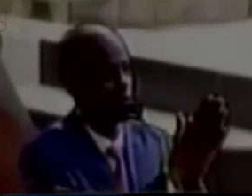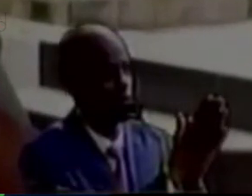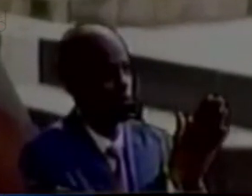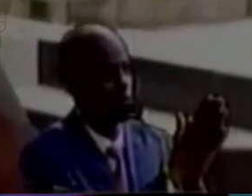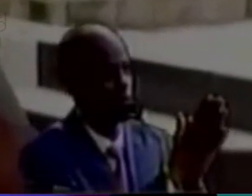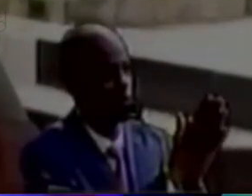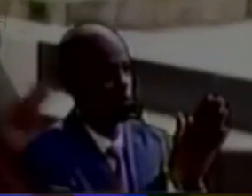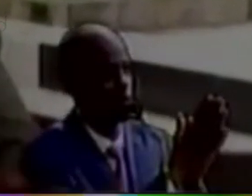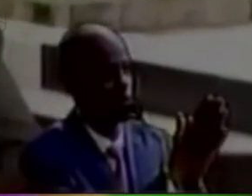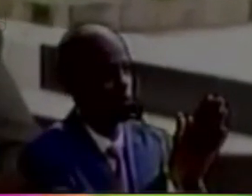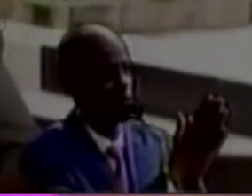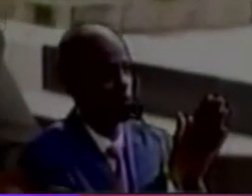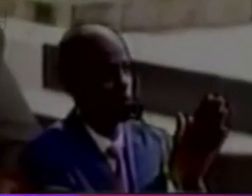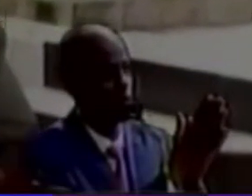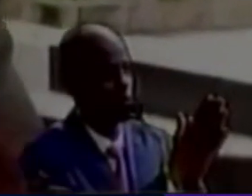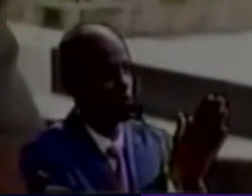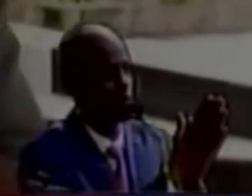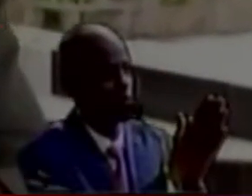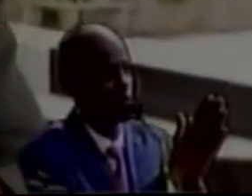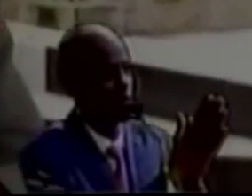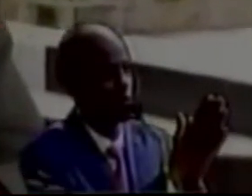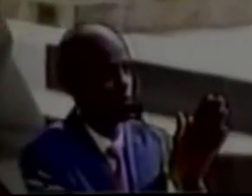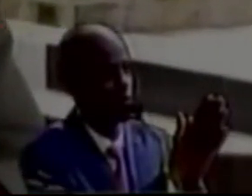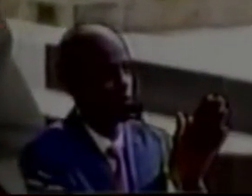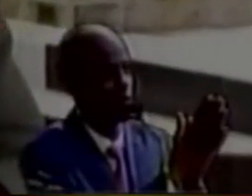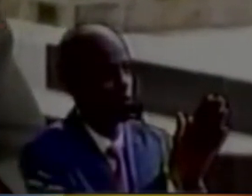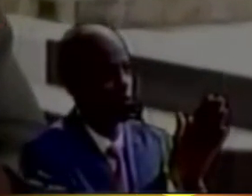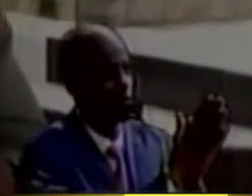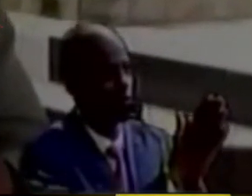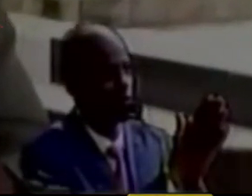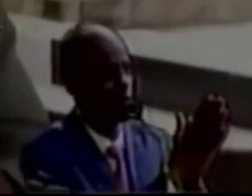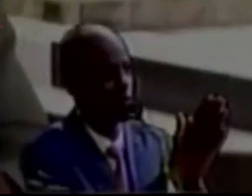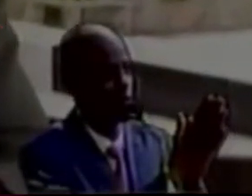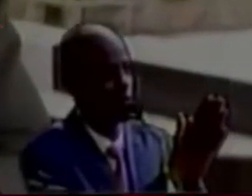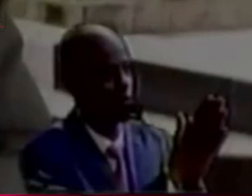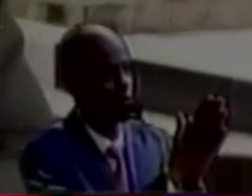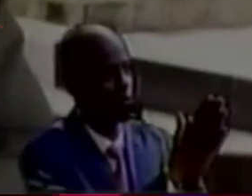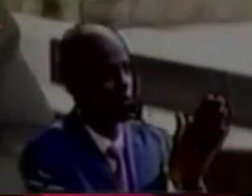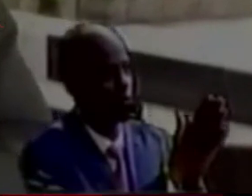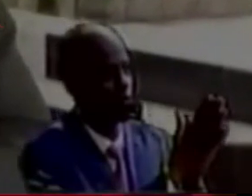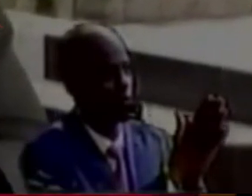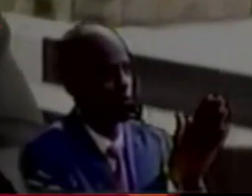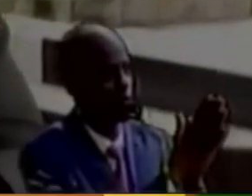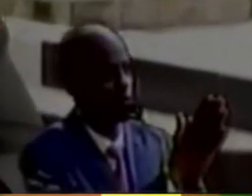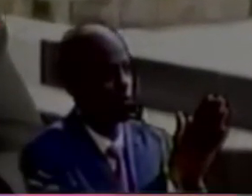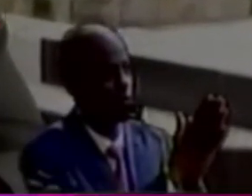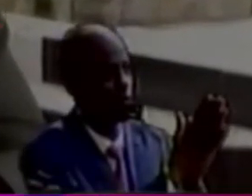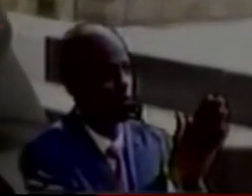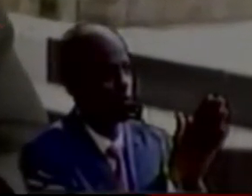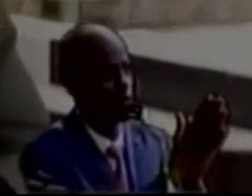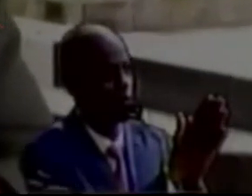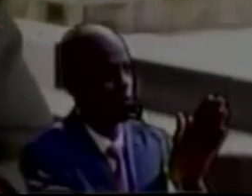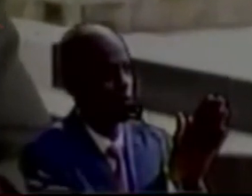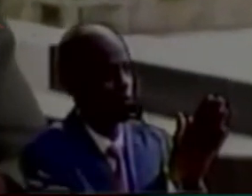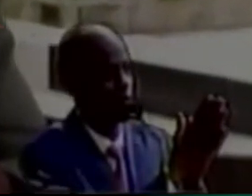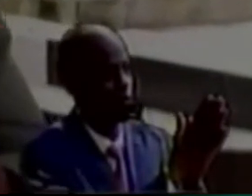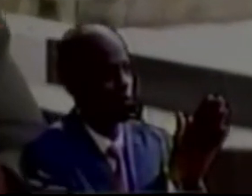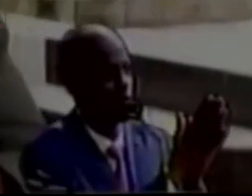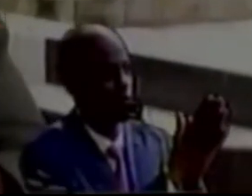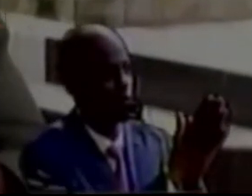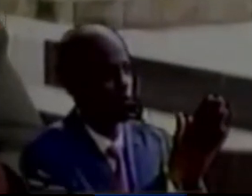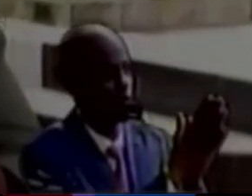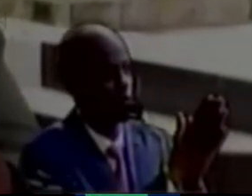donc si m'étais psychiatre m'étais médecin mais moi-même moi c'est psychologue moi travaille en collaboration